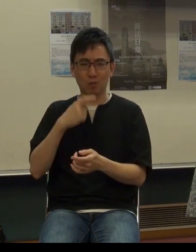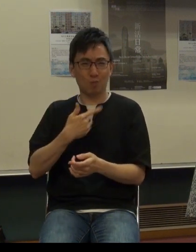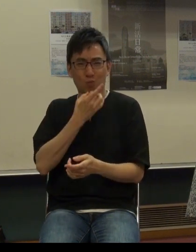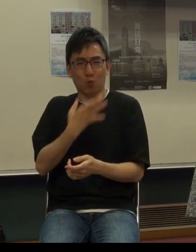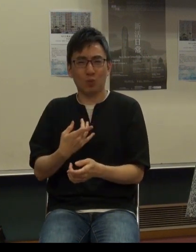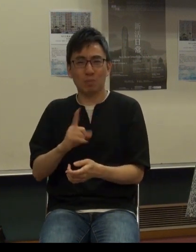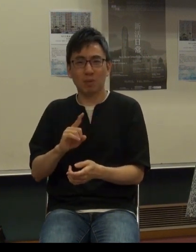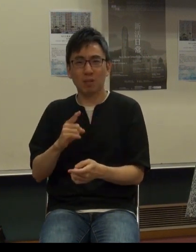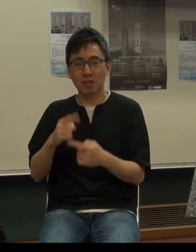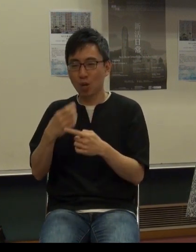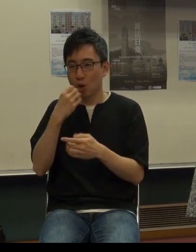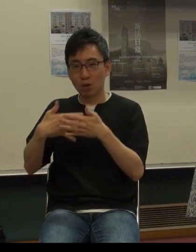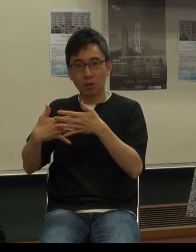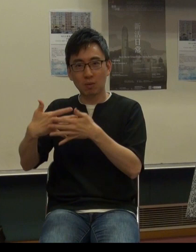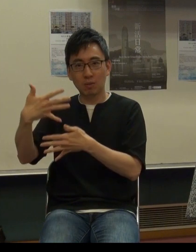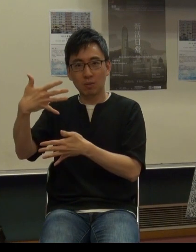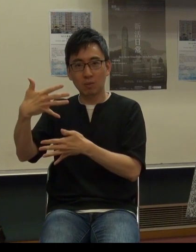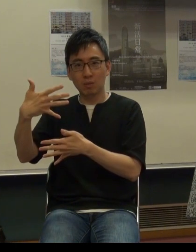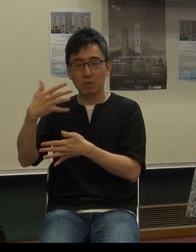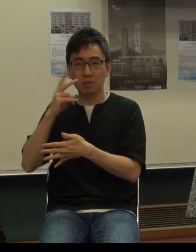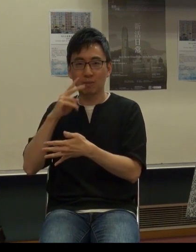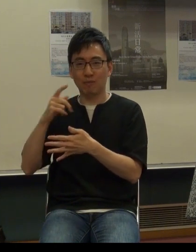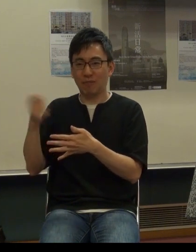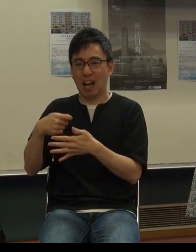我哋香港建築咧就係拆太快，